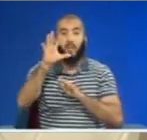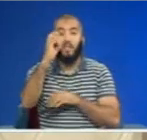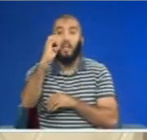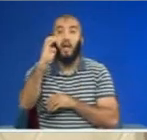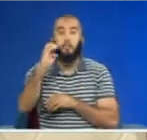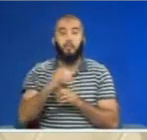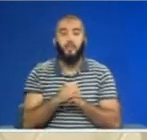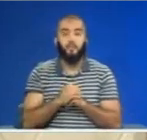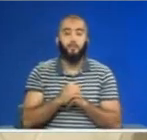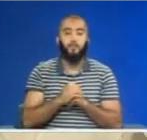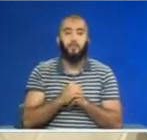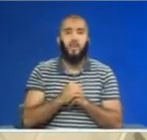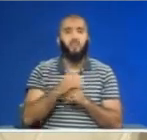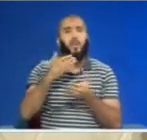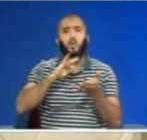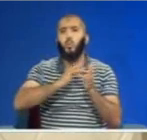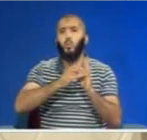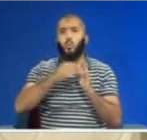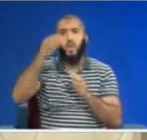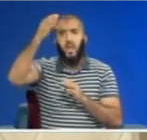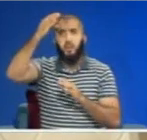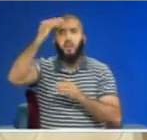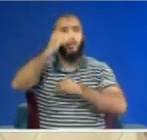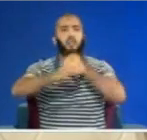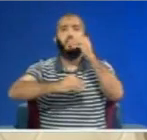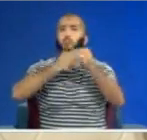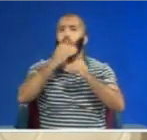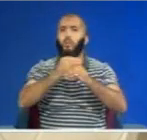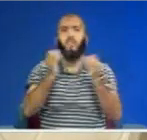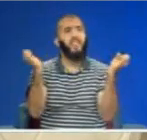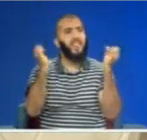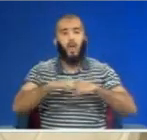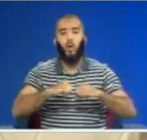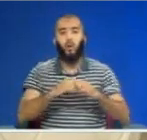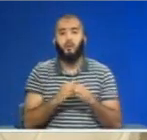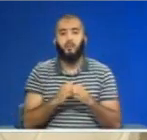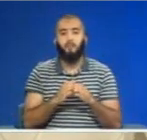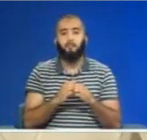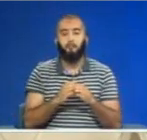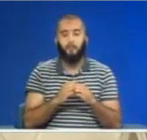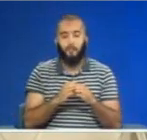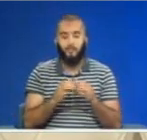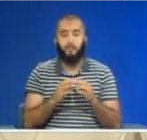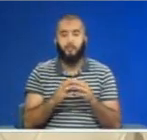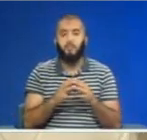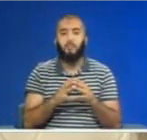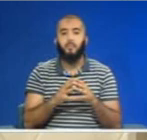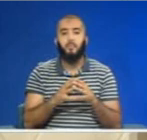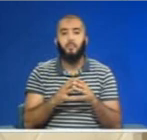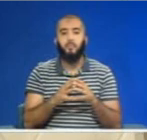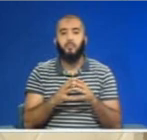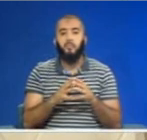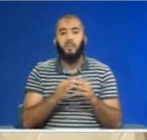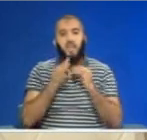السهولة، واتفق العلماء على 85 غرام، لا نفسد على الناس اجتهادهم ونقول